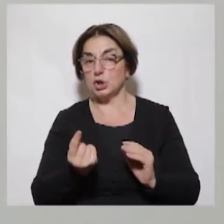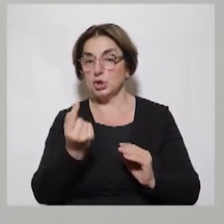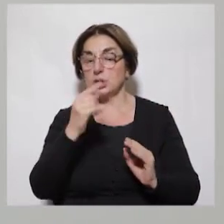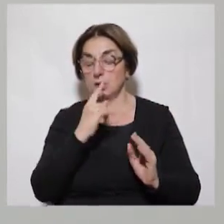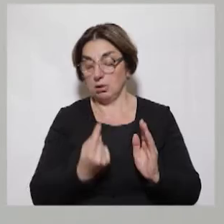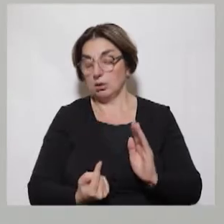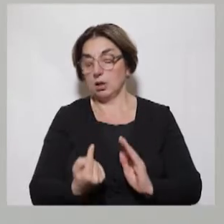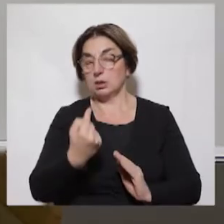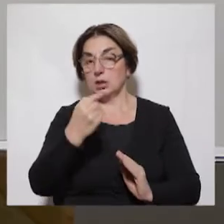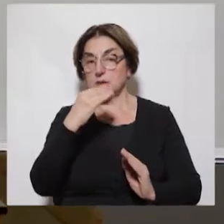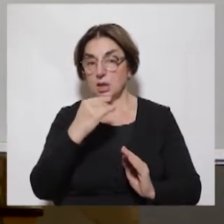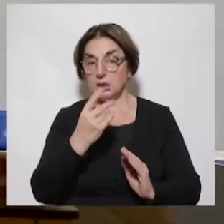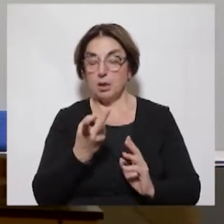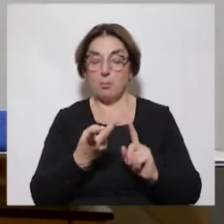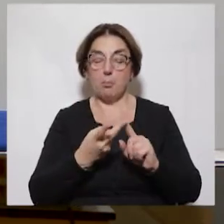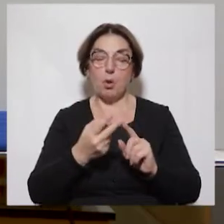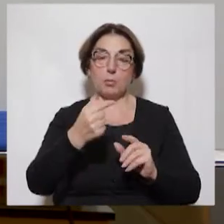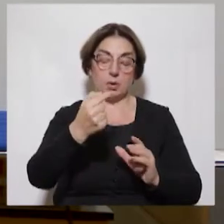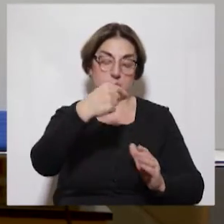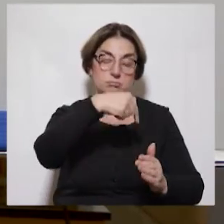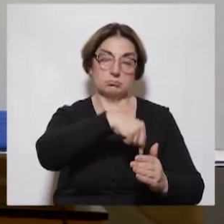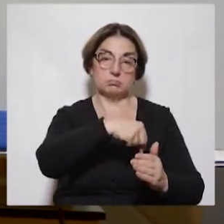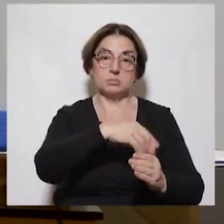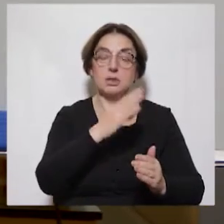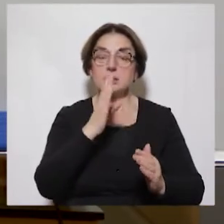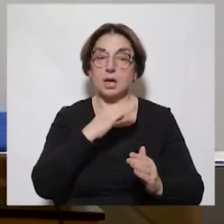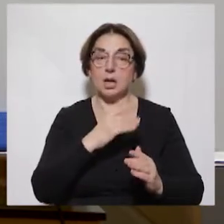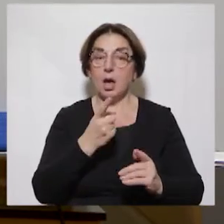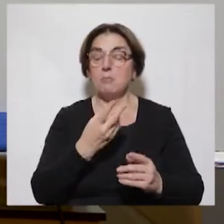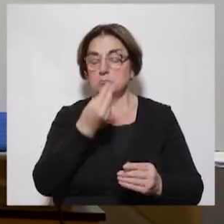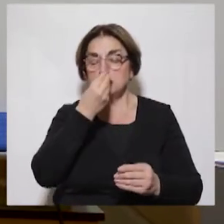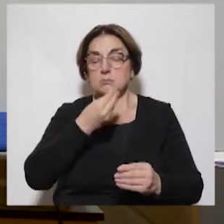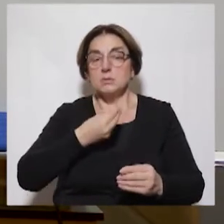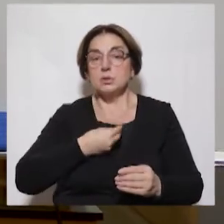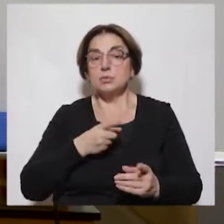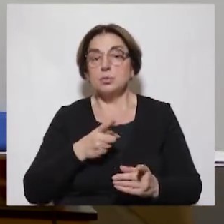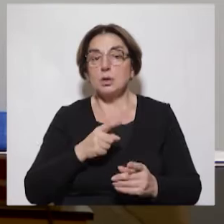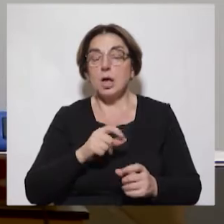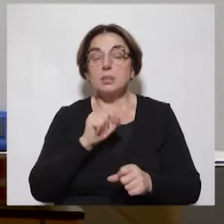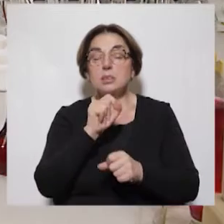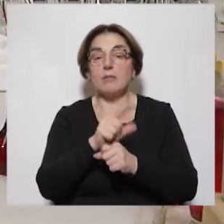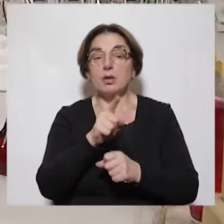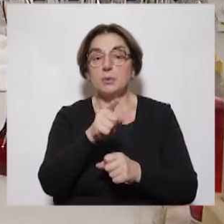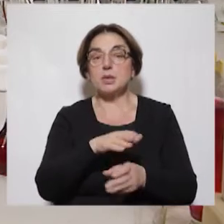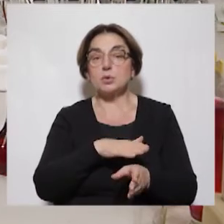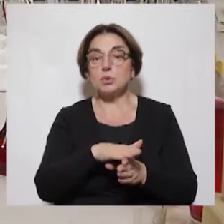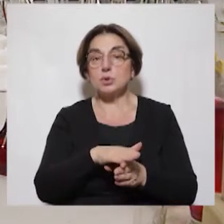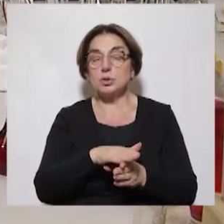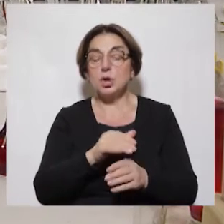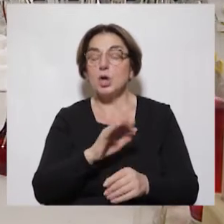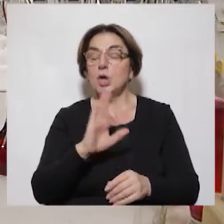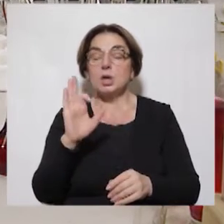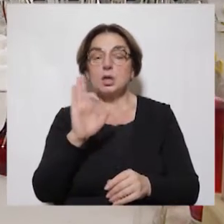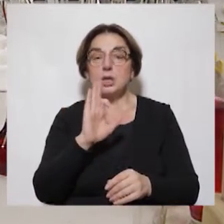აქედან. ეხლა რისთვის გვჭირდება საერთოდ მაცივრის გამოყენება და რა ფუნქციას ასრულებს იგი? ის უდიდეს მნიშვნელობას პოვებს